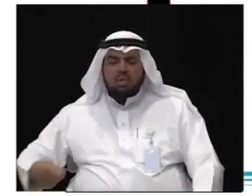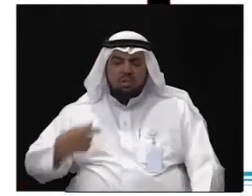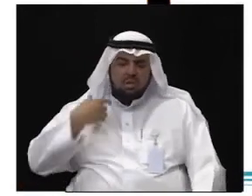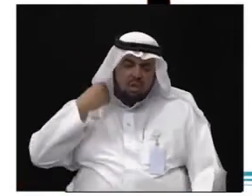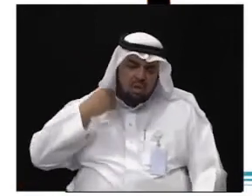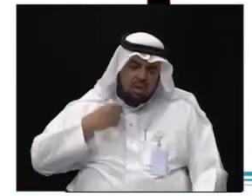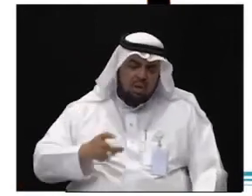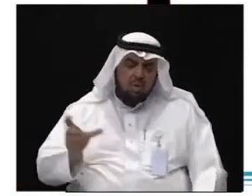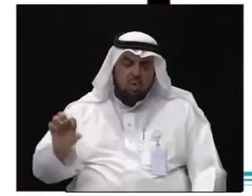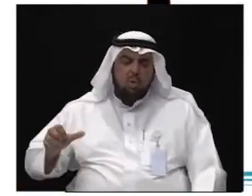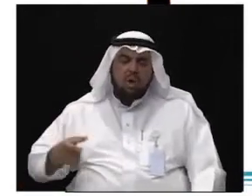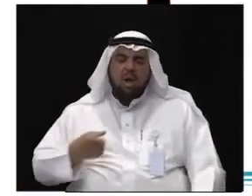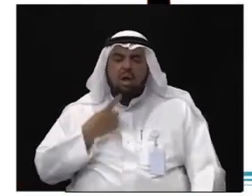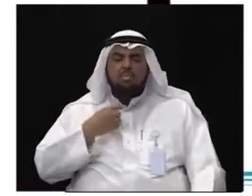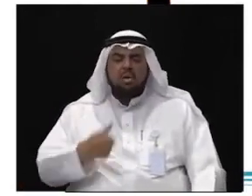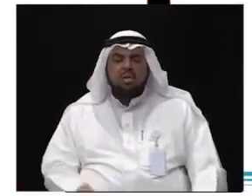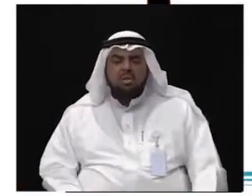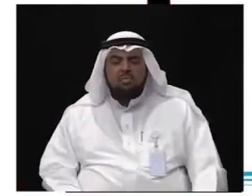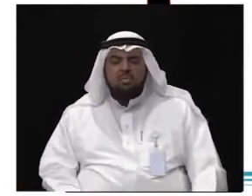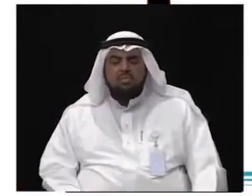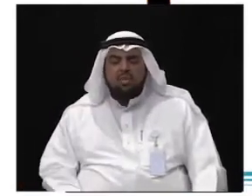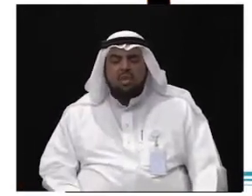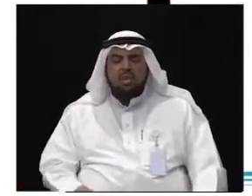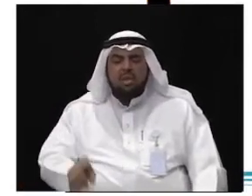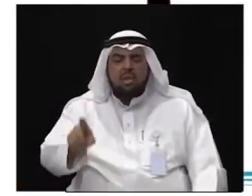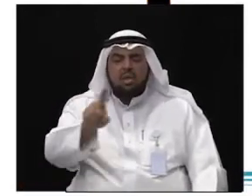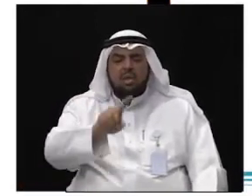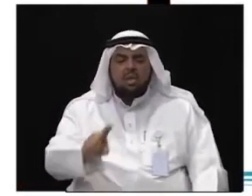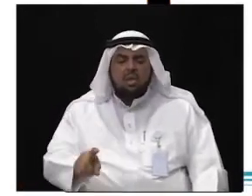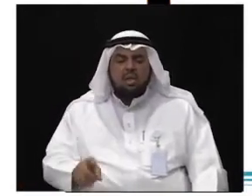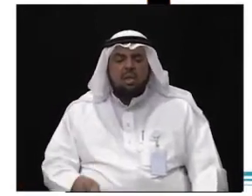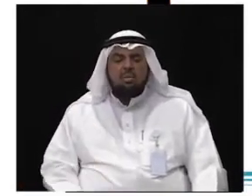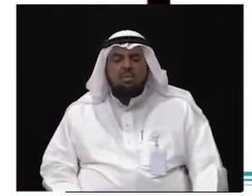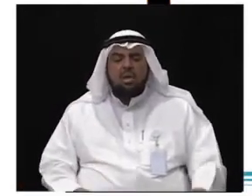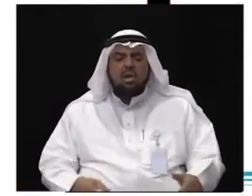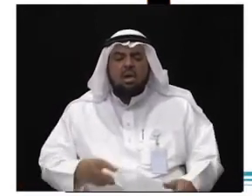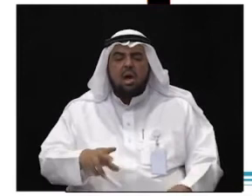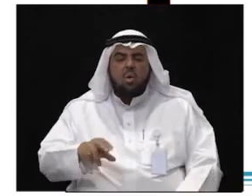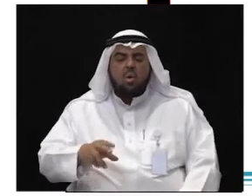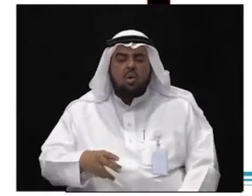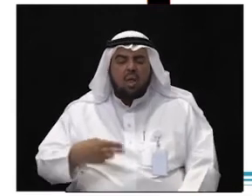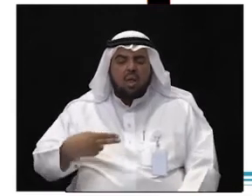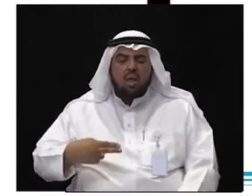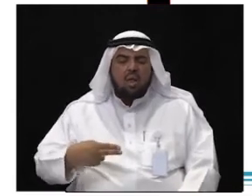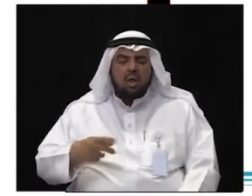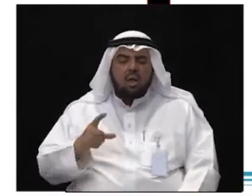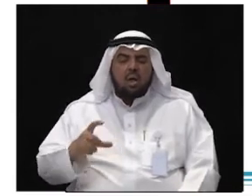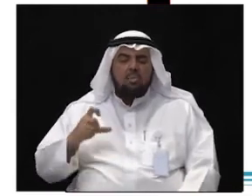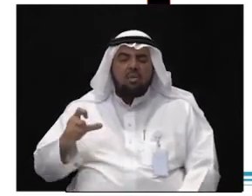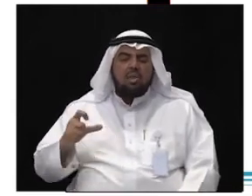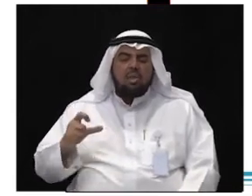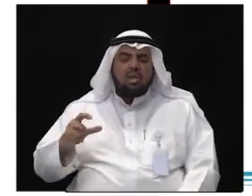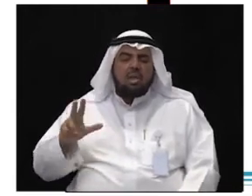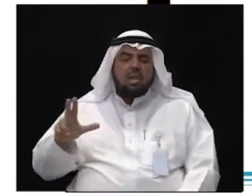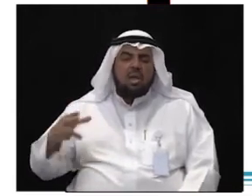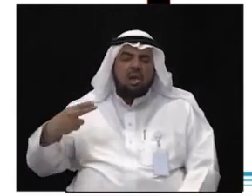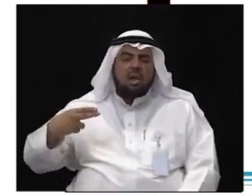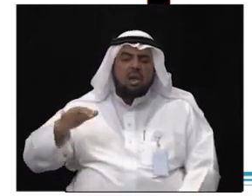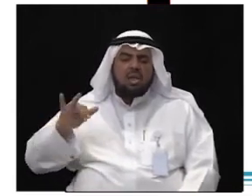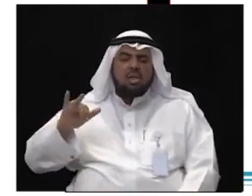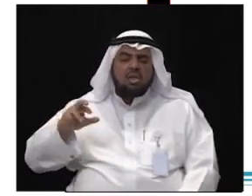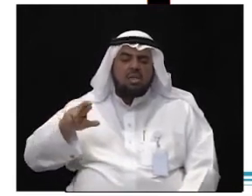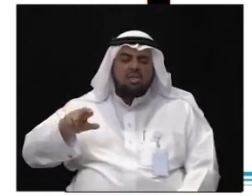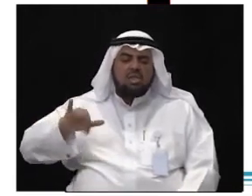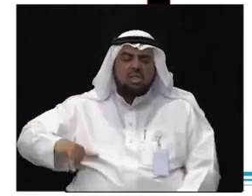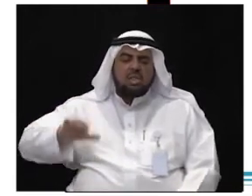ثم أرادت نورة اختبار معلومات عبد العزيز فيما يخص هذا التدريب، وطلبت منه تحديد ما